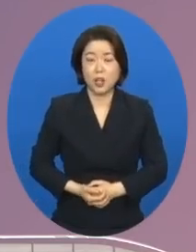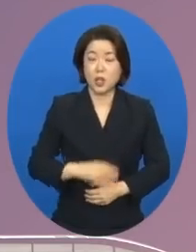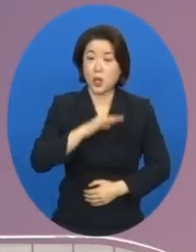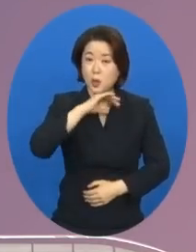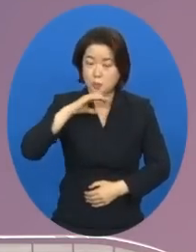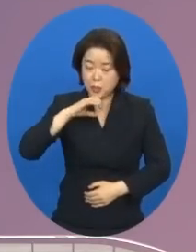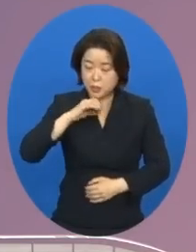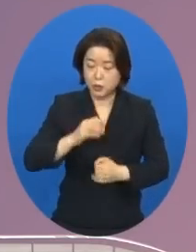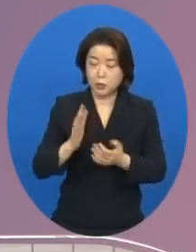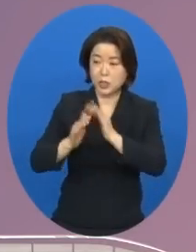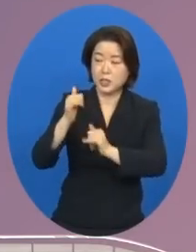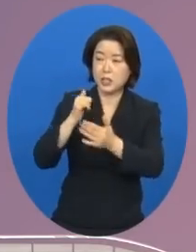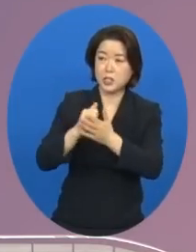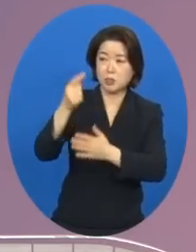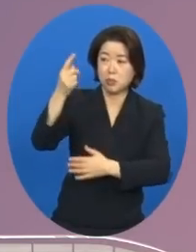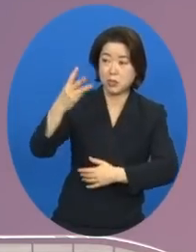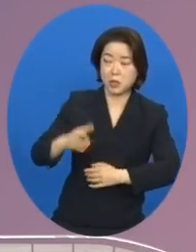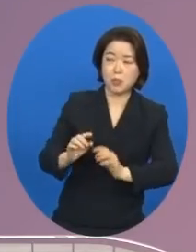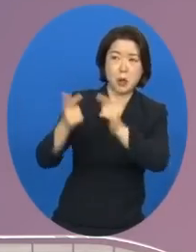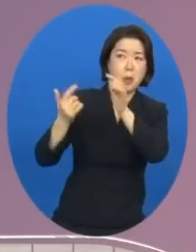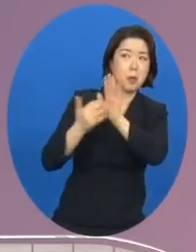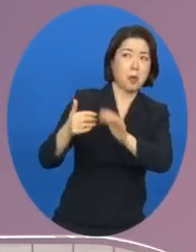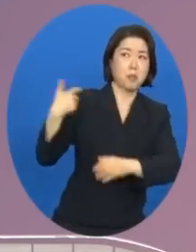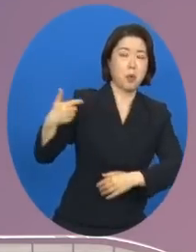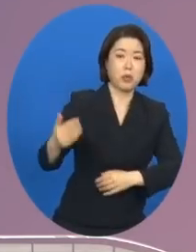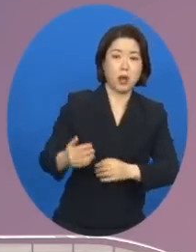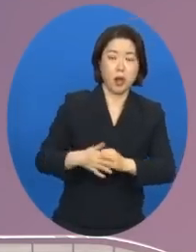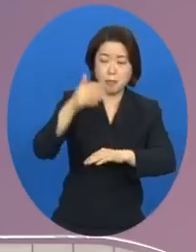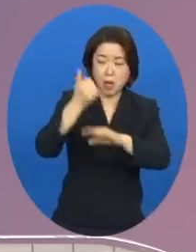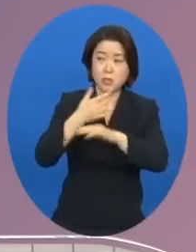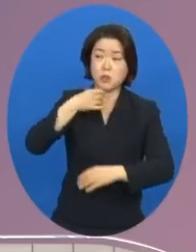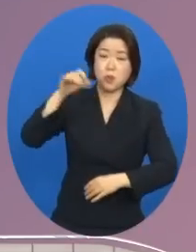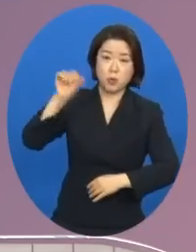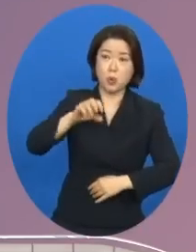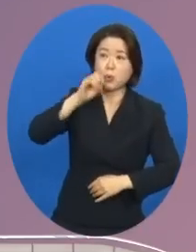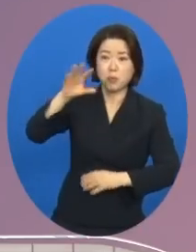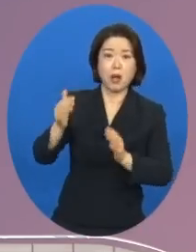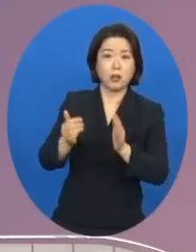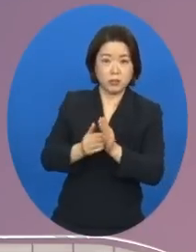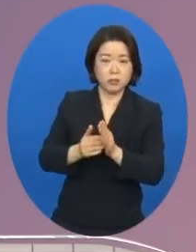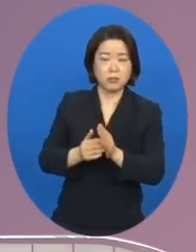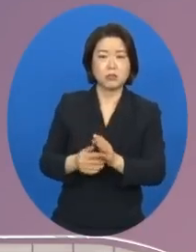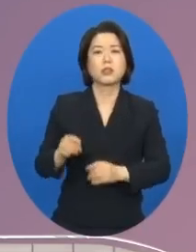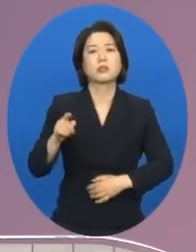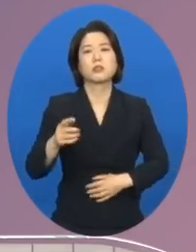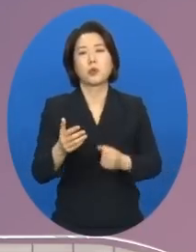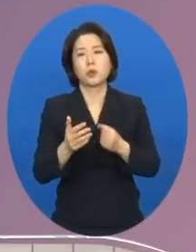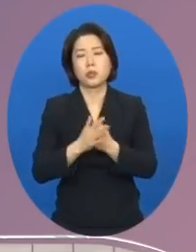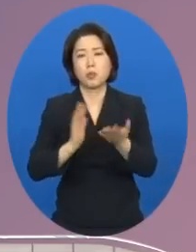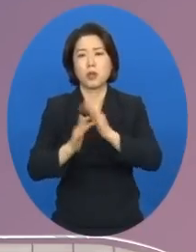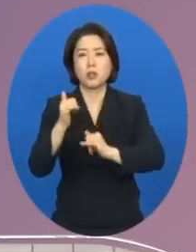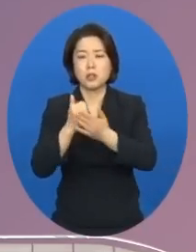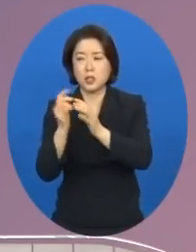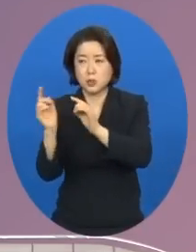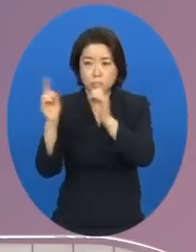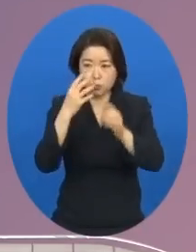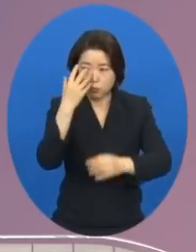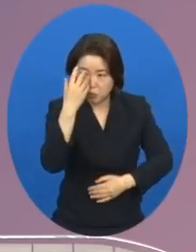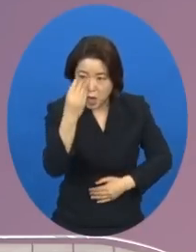베드로는 예수님을 세 번이나 부인하고 마지막에는 저주까지 했습니다. 그것 때문에 예수님의 부활을